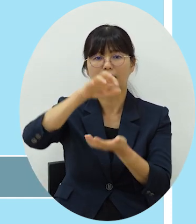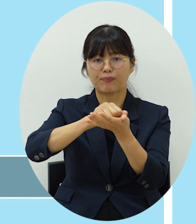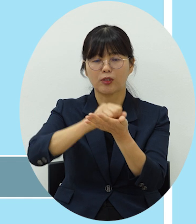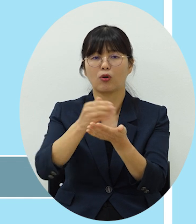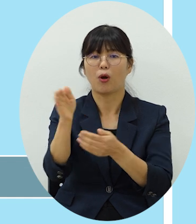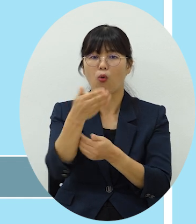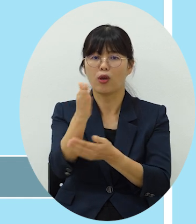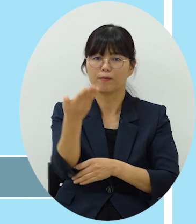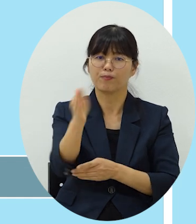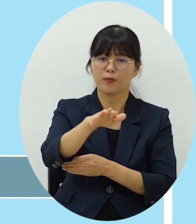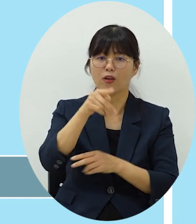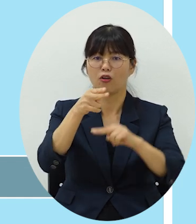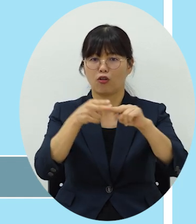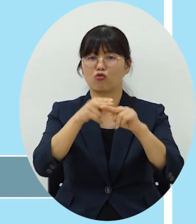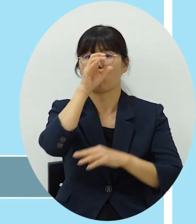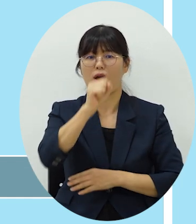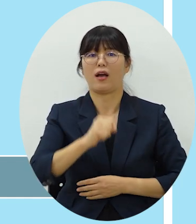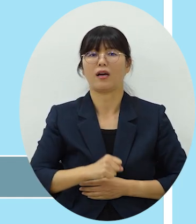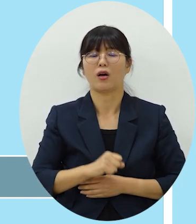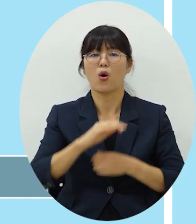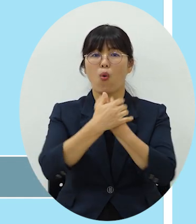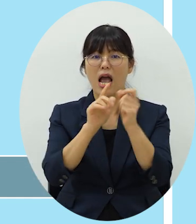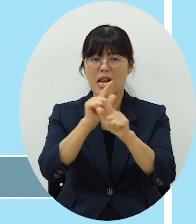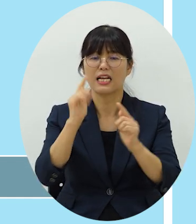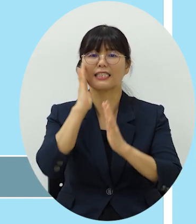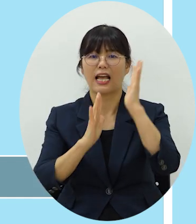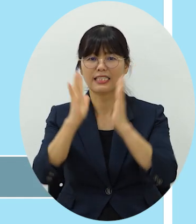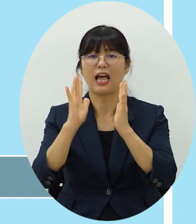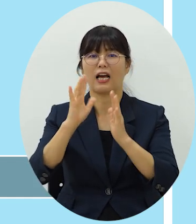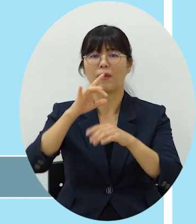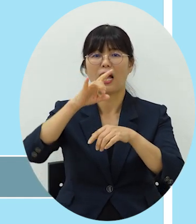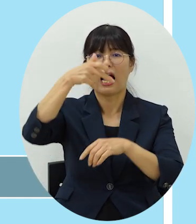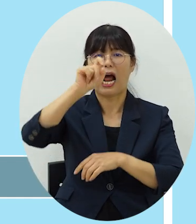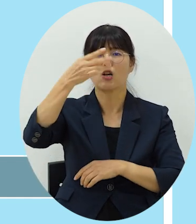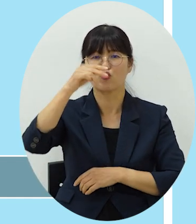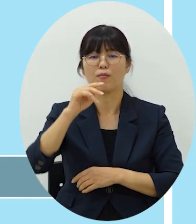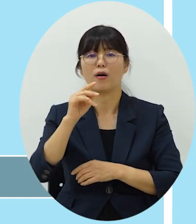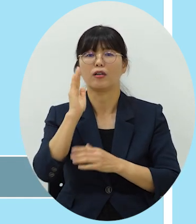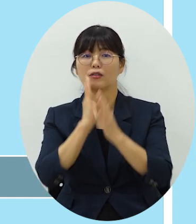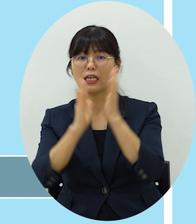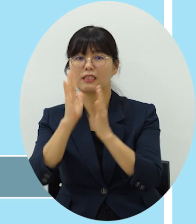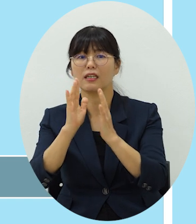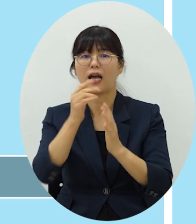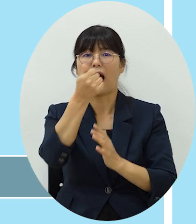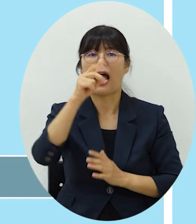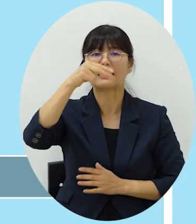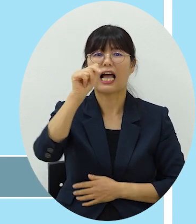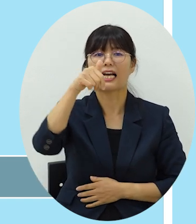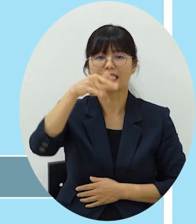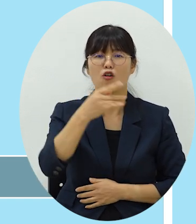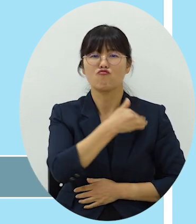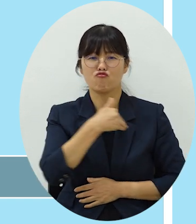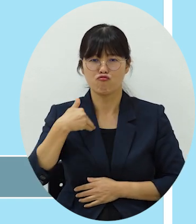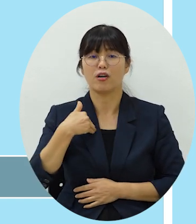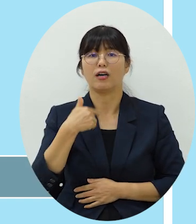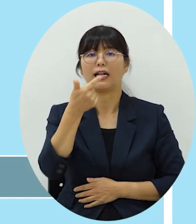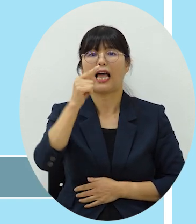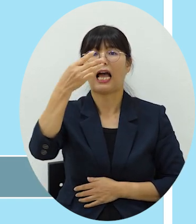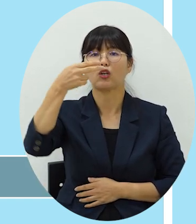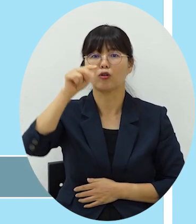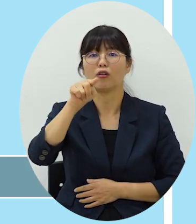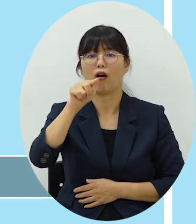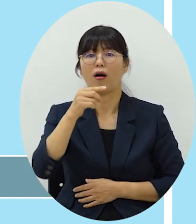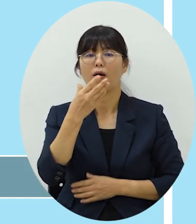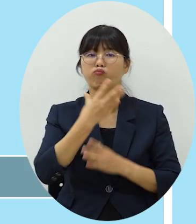방법으로 요리하도록 합니다. 과일과 채소는 칼륨, 식이섬유소, 항산화제가 풍부해 나트륨 배설을